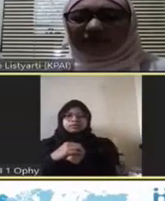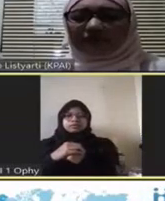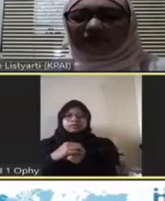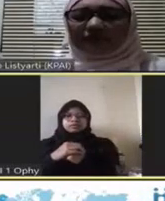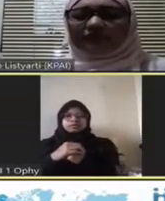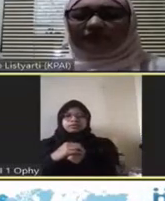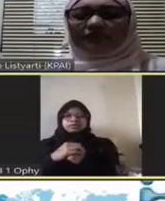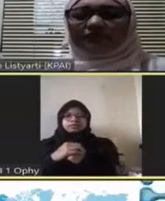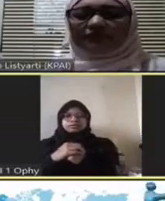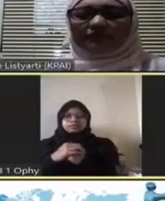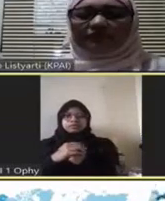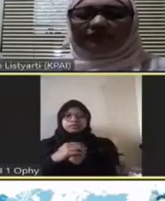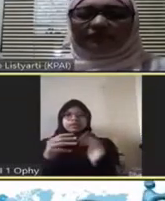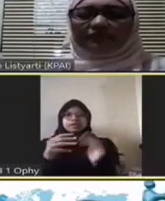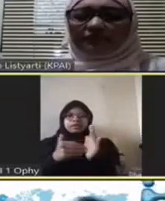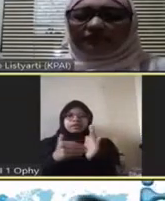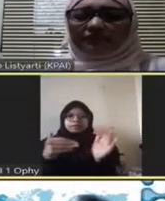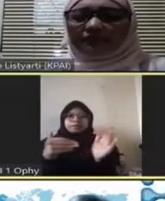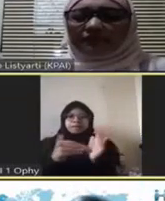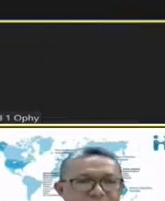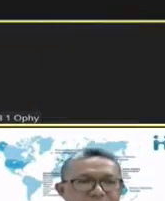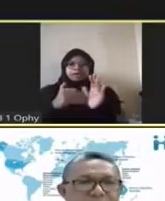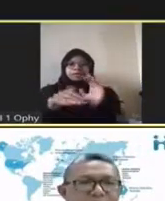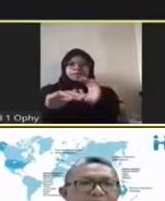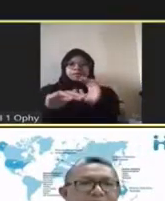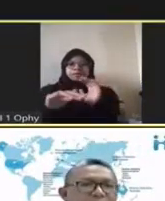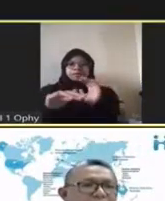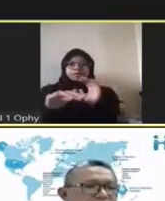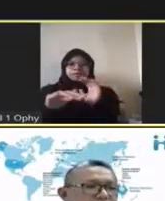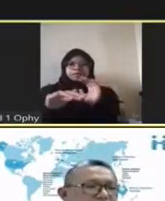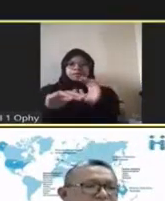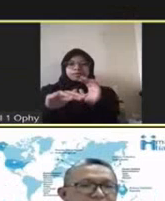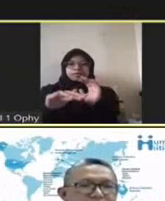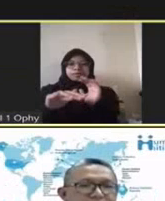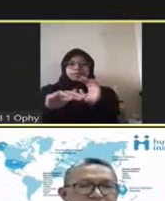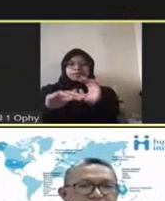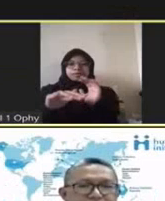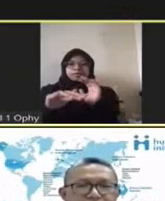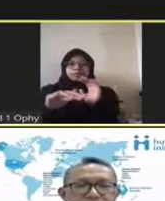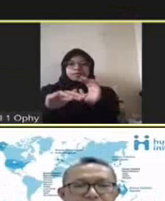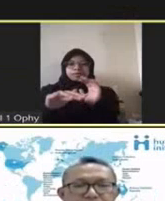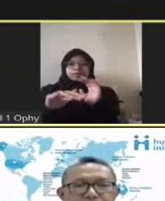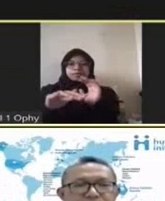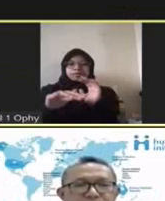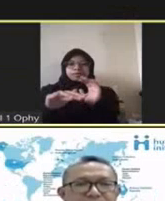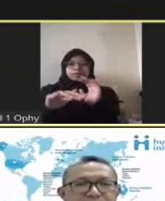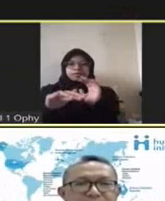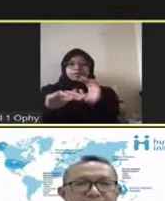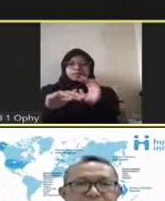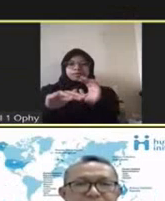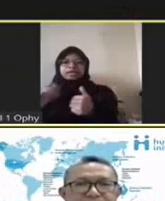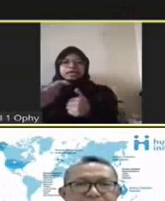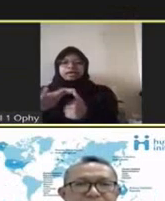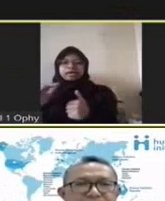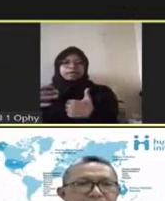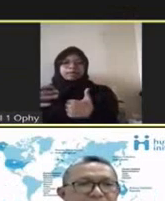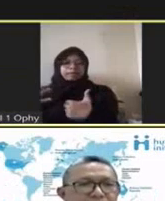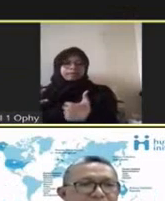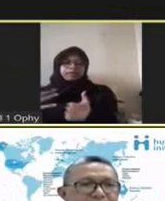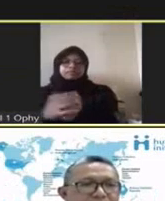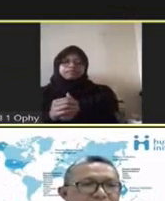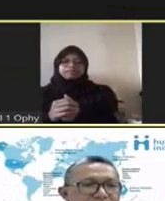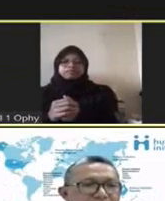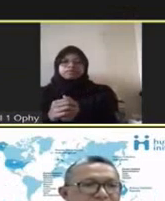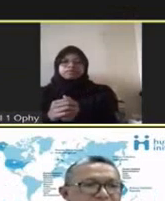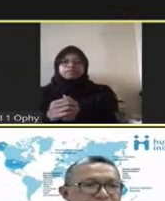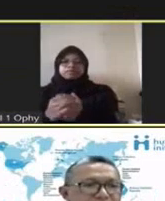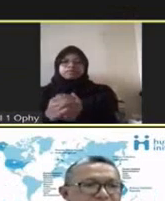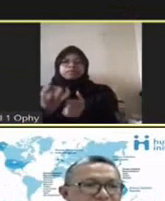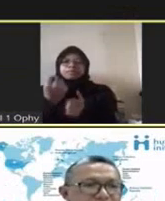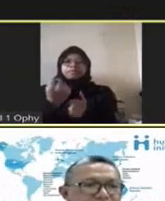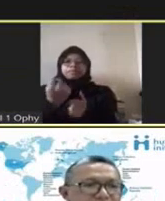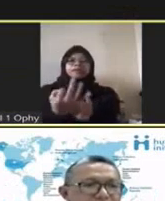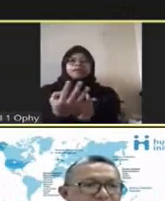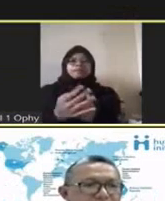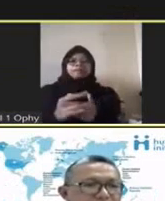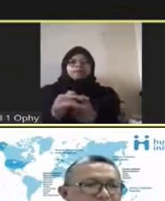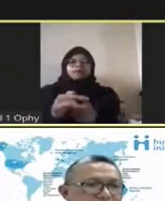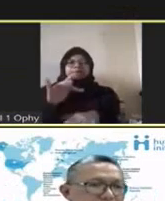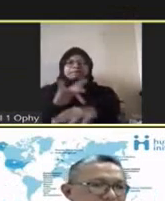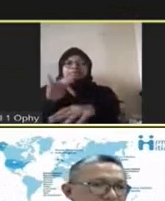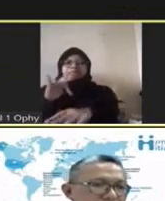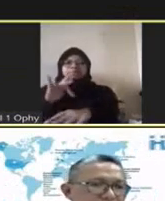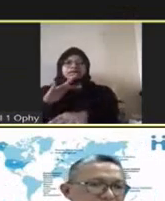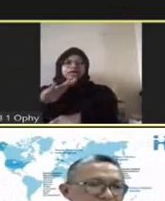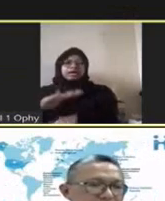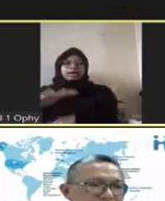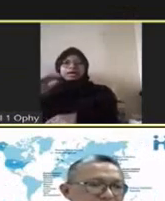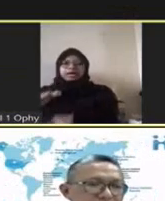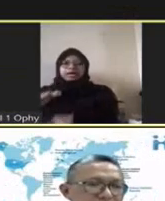pada anak, bagaimanakah kajian atau tinjauannya secara ilmu kedokteran, seberapa rentan anak dan